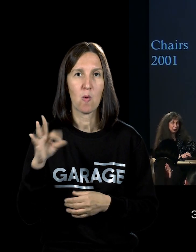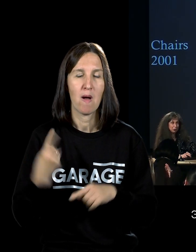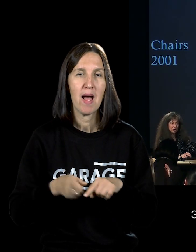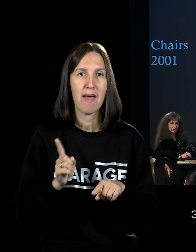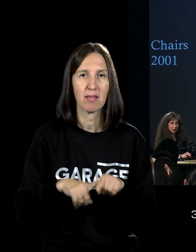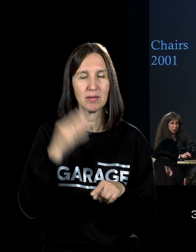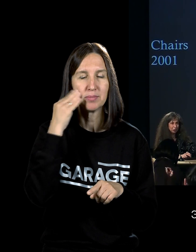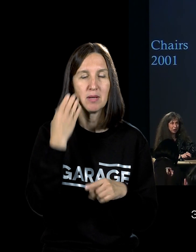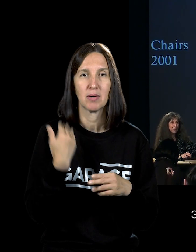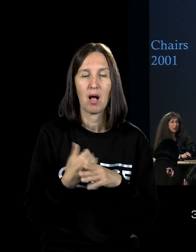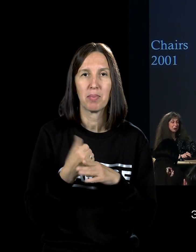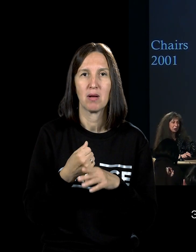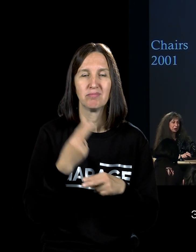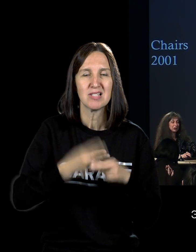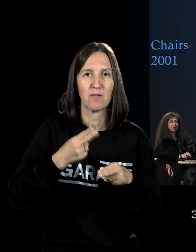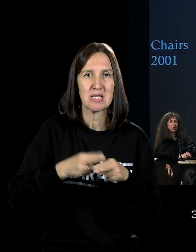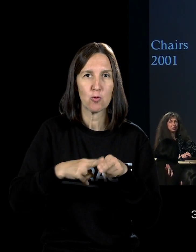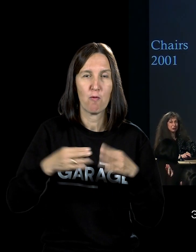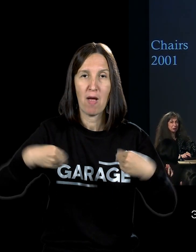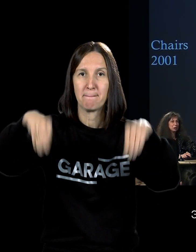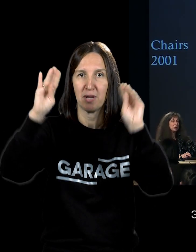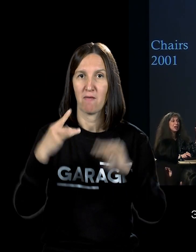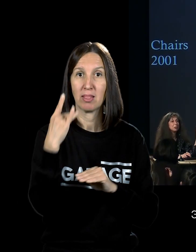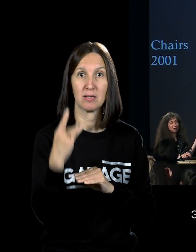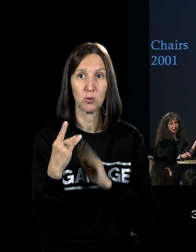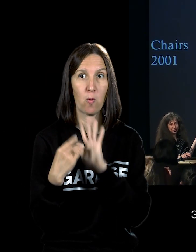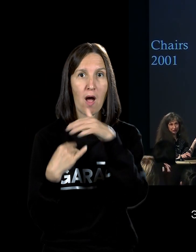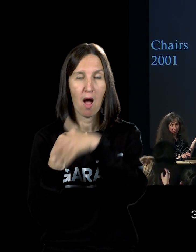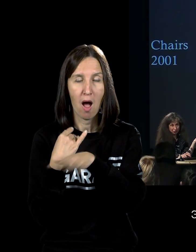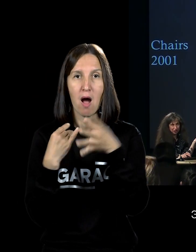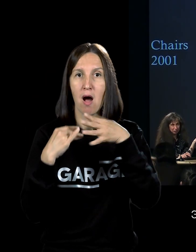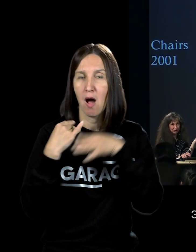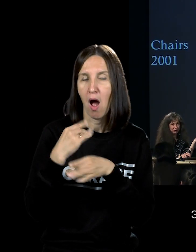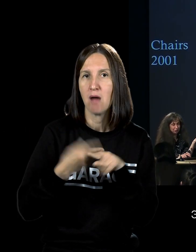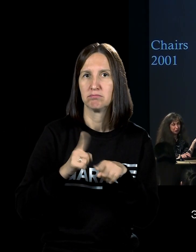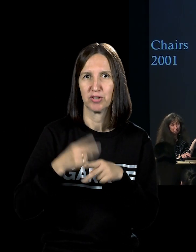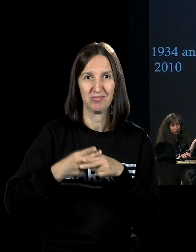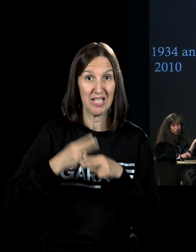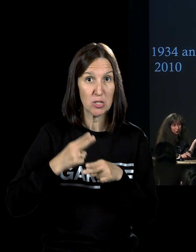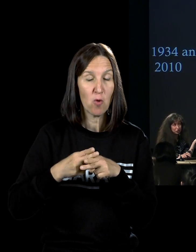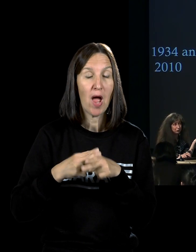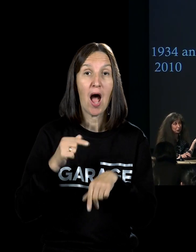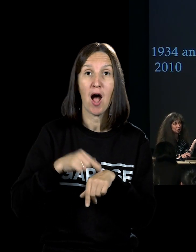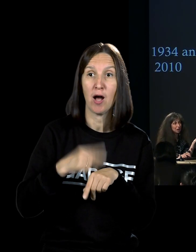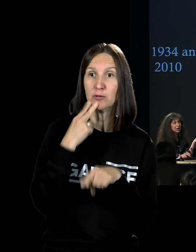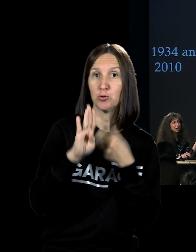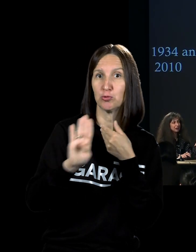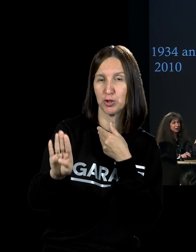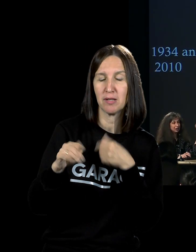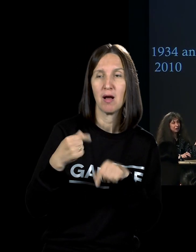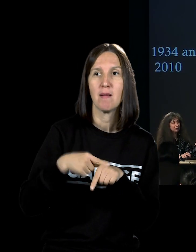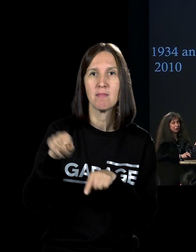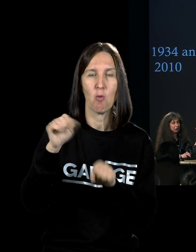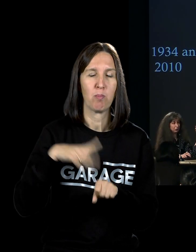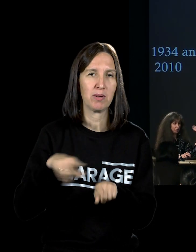покрывало, которое брошено на стулья, но которое заставляет, которое как бы ложатся теми же самыми складками, которыми мог ложиться войлок.